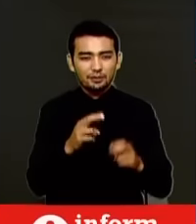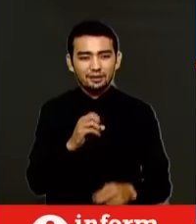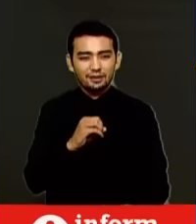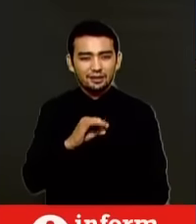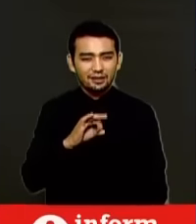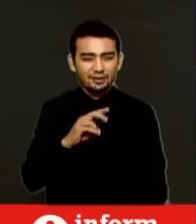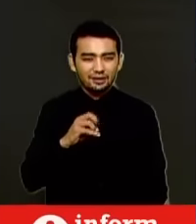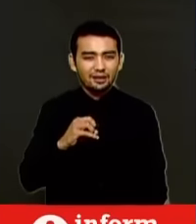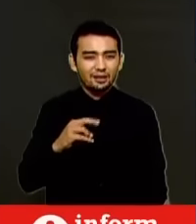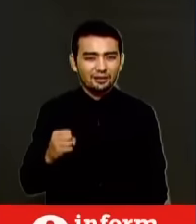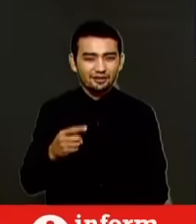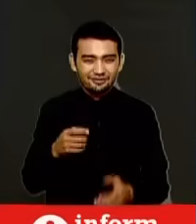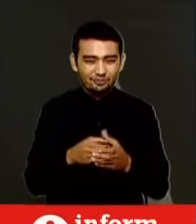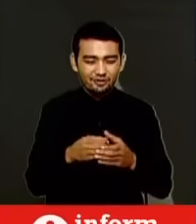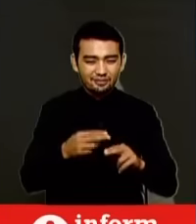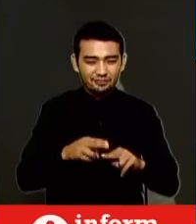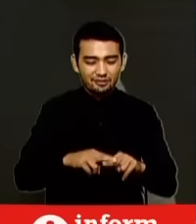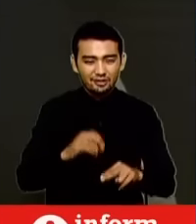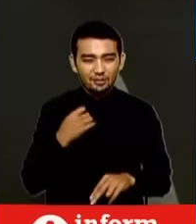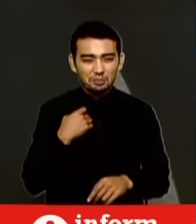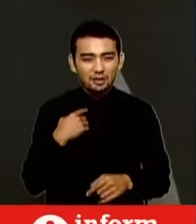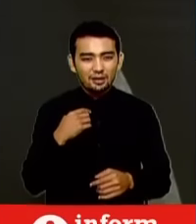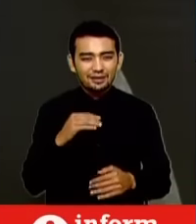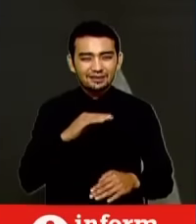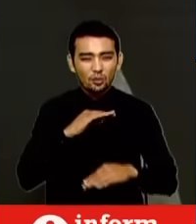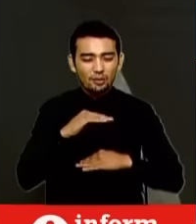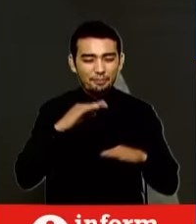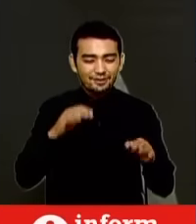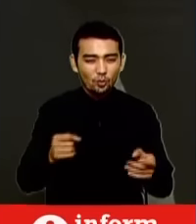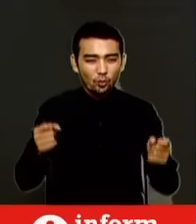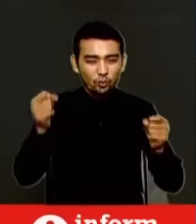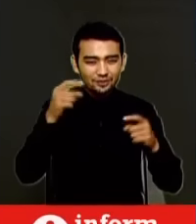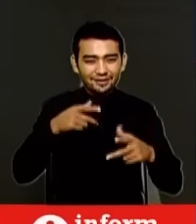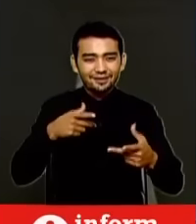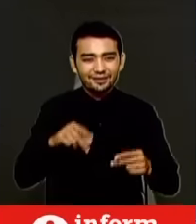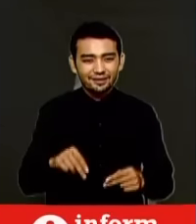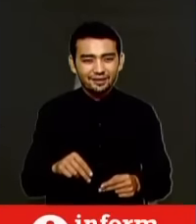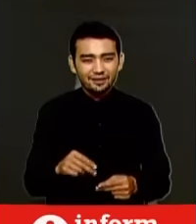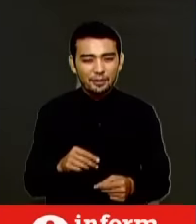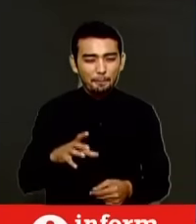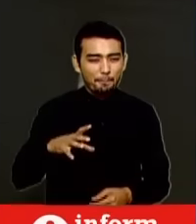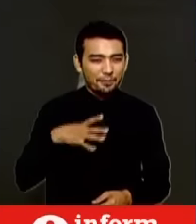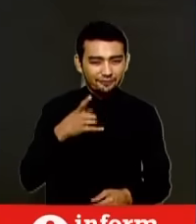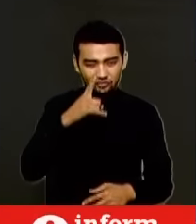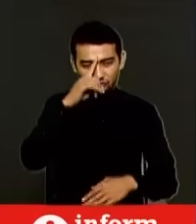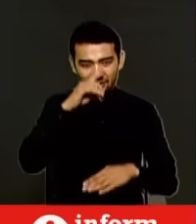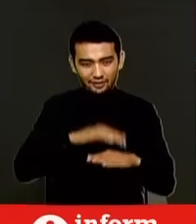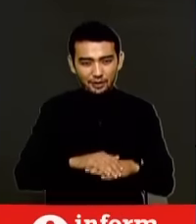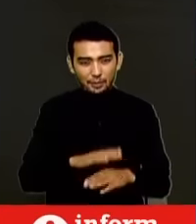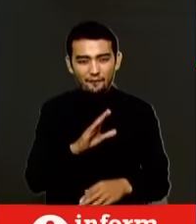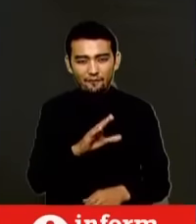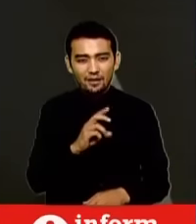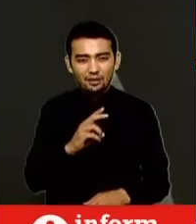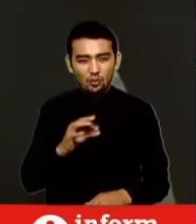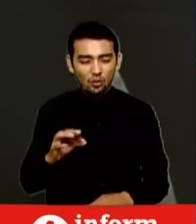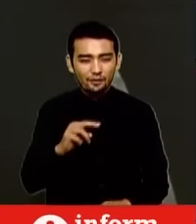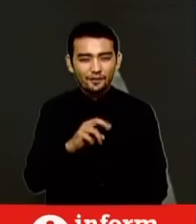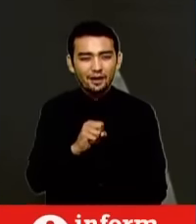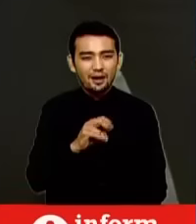Об этой фирме я узнал из Инстаграма, где бывший аким ВКО Даниил